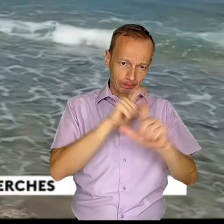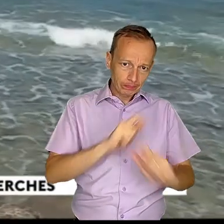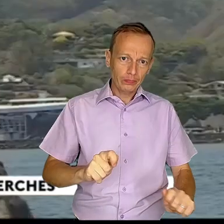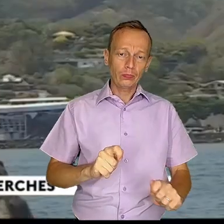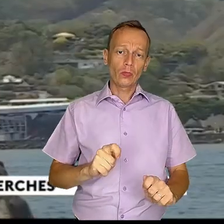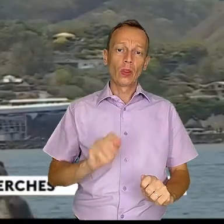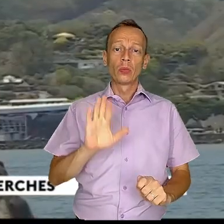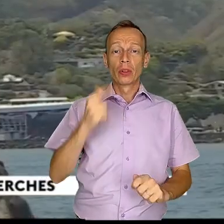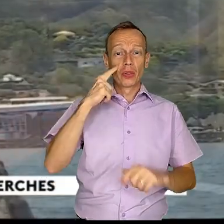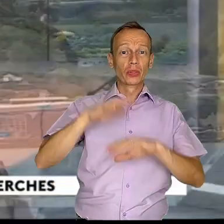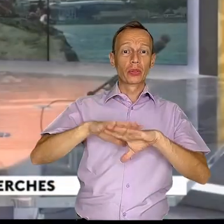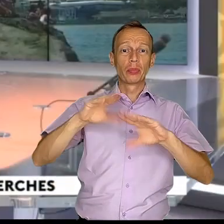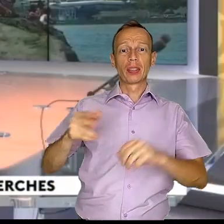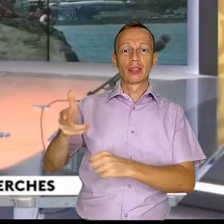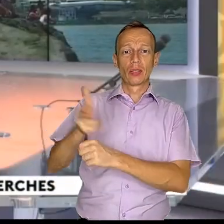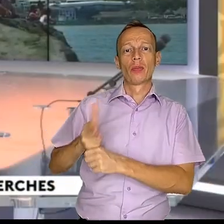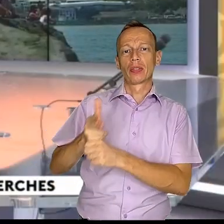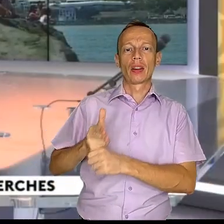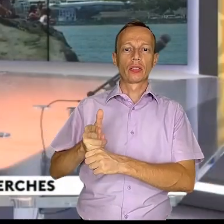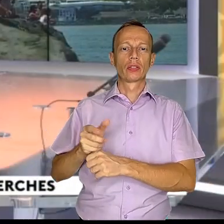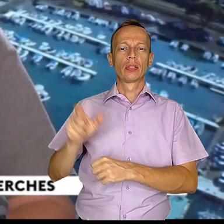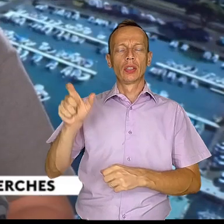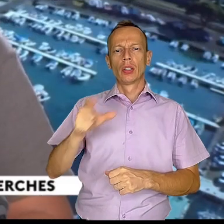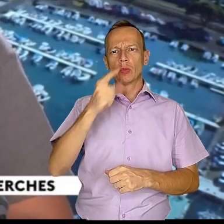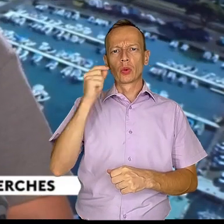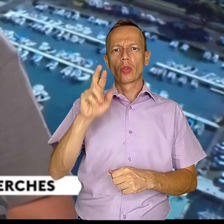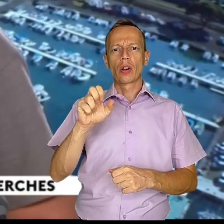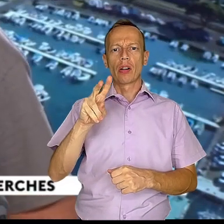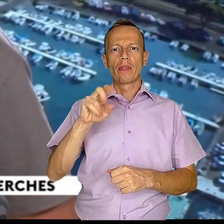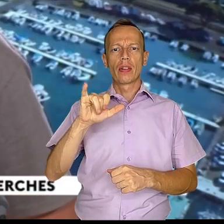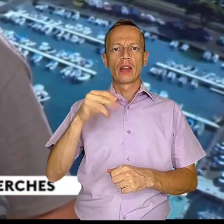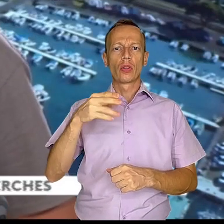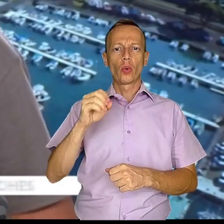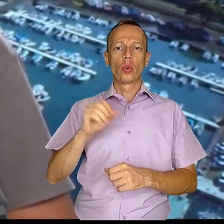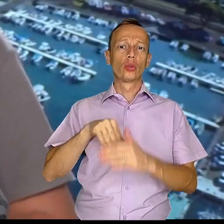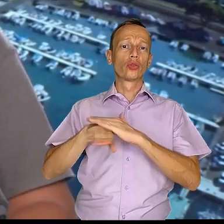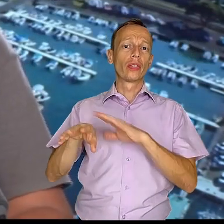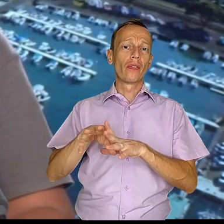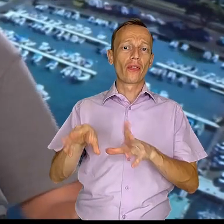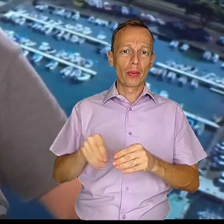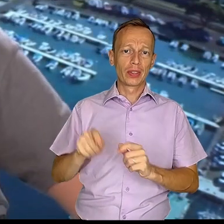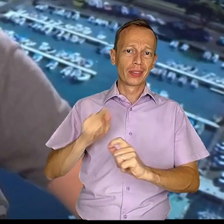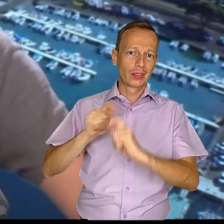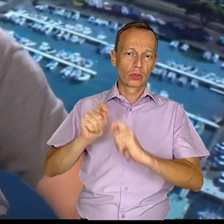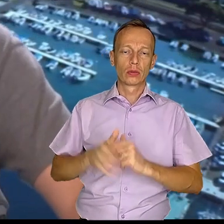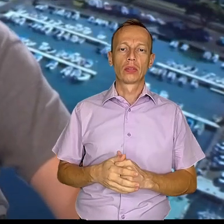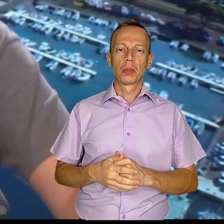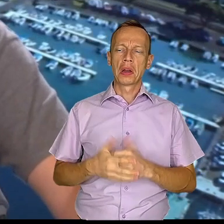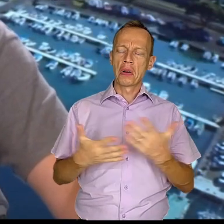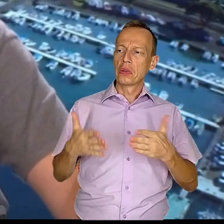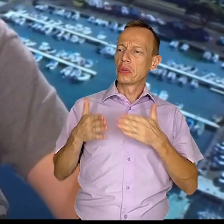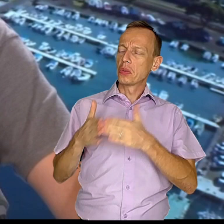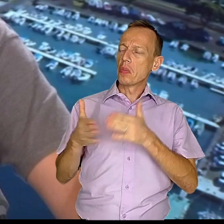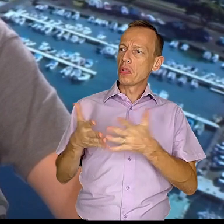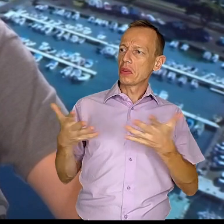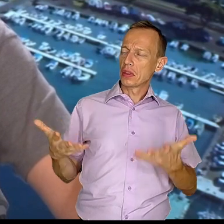êtes sur place car nous allons tout de suite retrouver notre journaliste Ignacio Raveino qui se trouve dans la famille actuellement. Alors Ignacio,